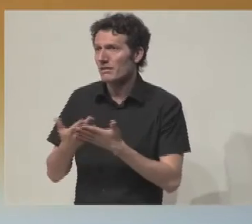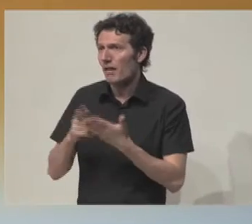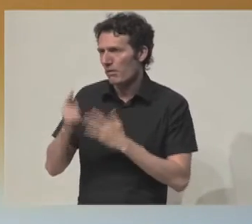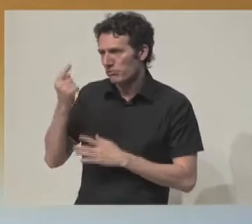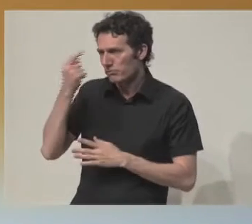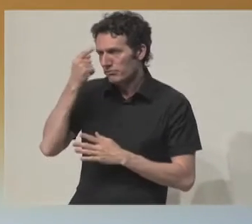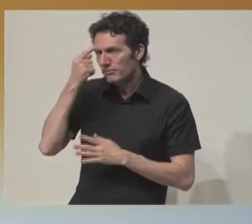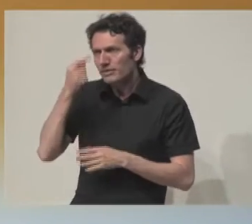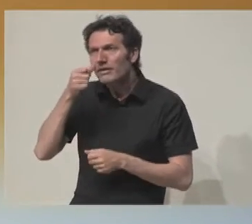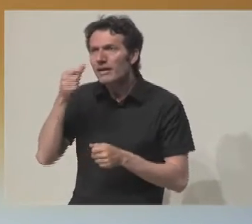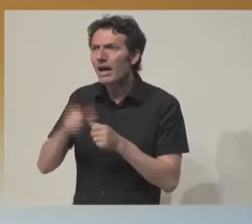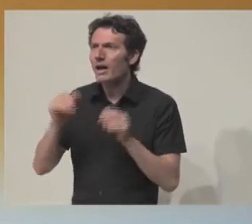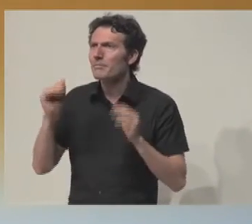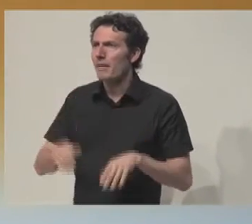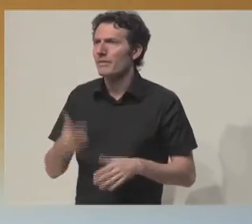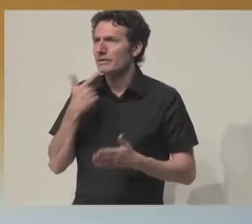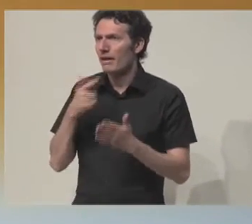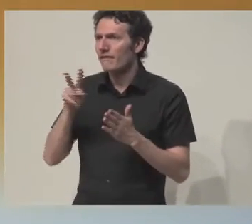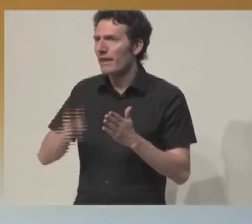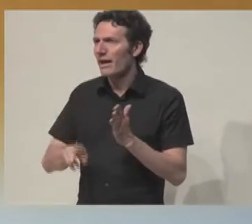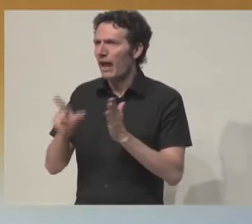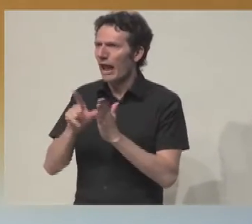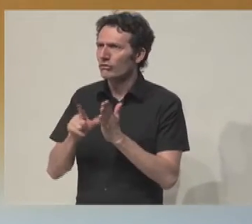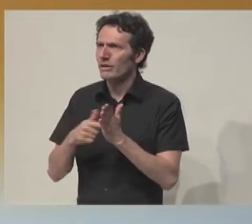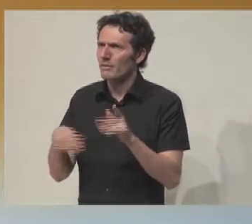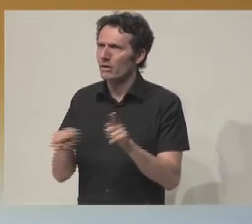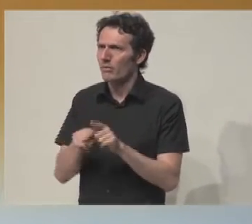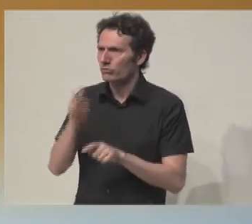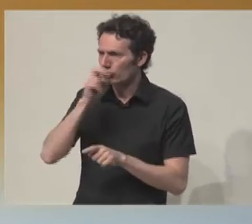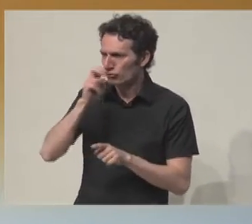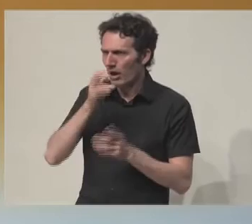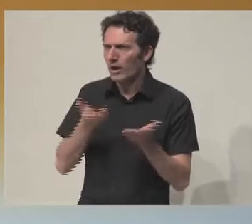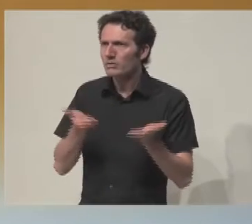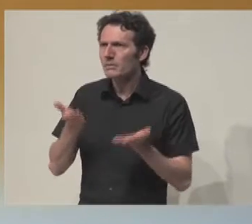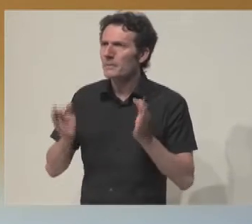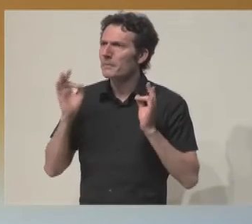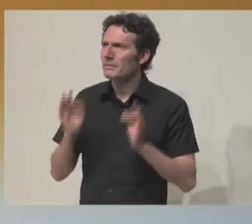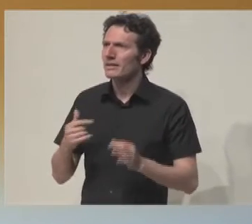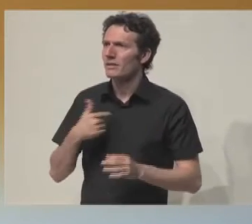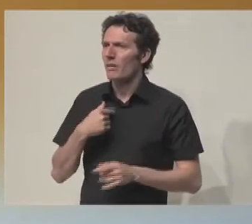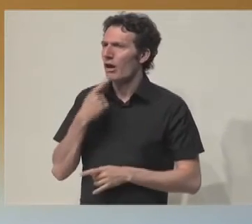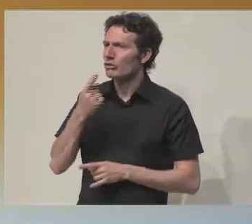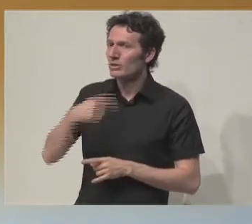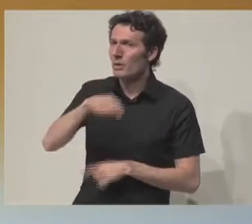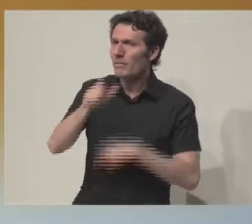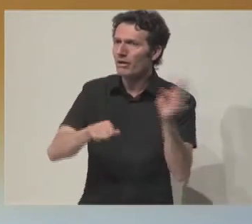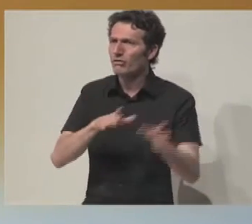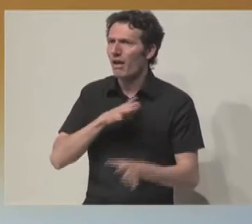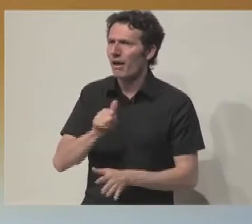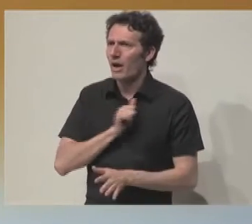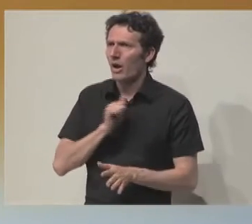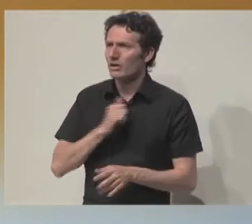tête pour savoir que il est légitime de chercher une certaine régulation et bien je le dis aux égoïste je le dis aux